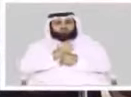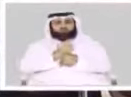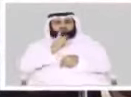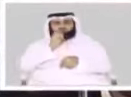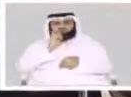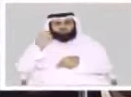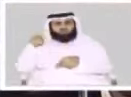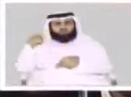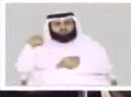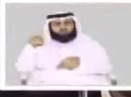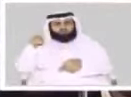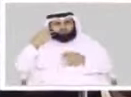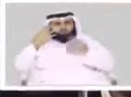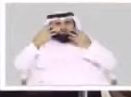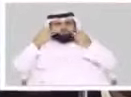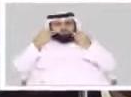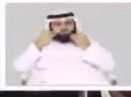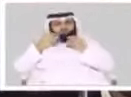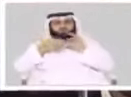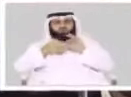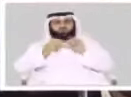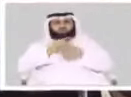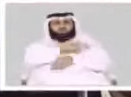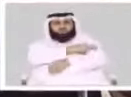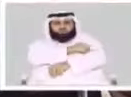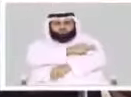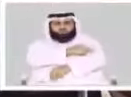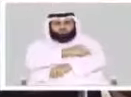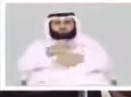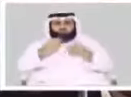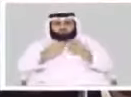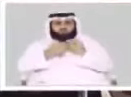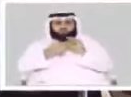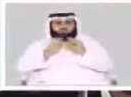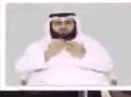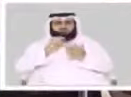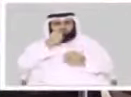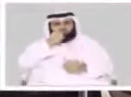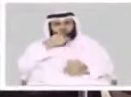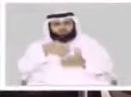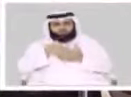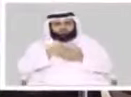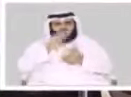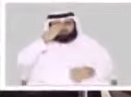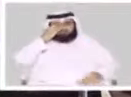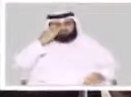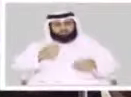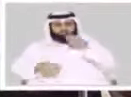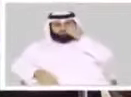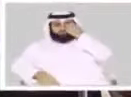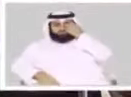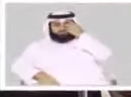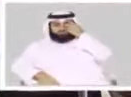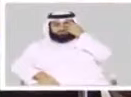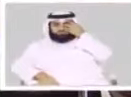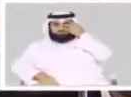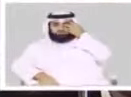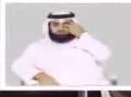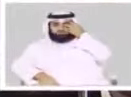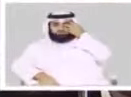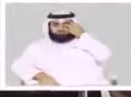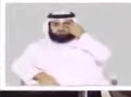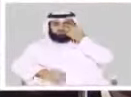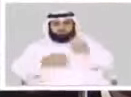وعلومها وعضو الهيئة العالمية للقرآن الكريم. حياكم الله شيخنا الشيخ عبد الله، وأهلا وسهلا بكم. حياكم الله وحيا الإخوة